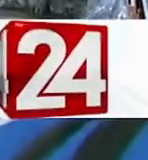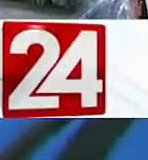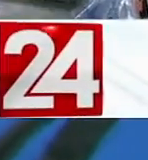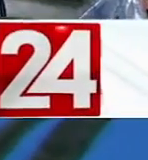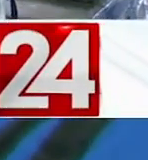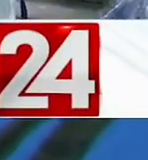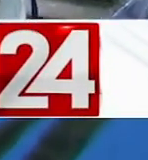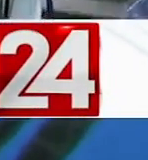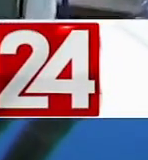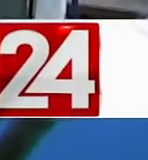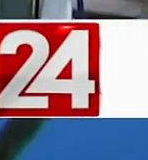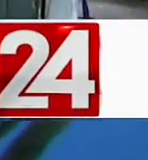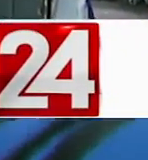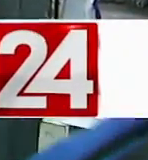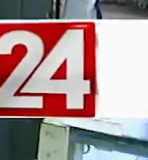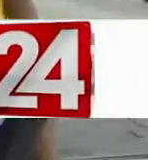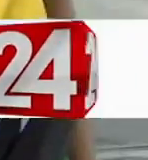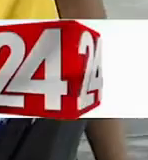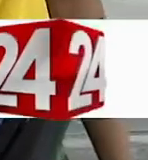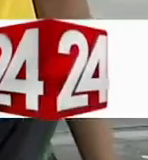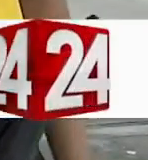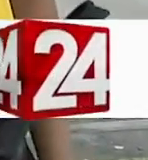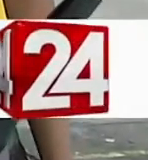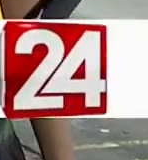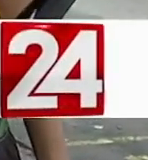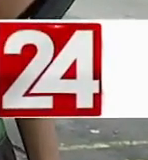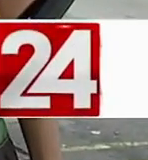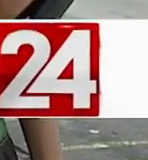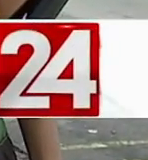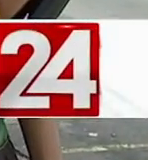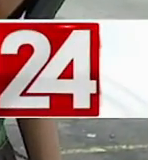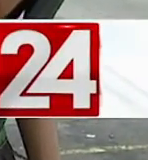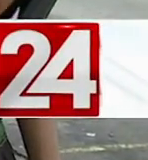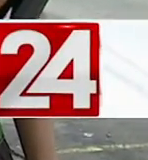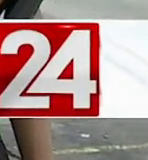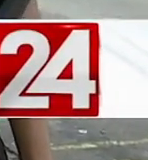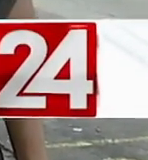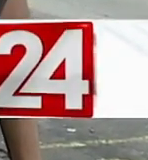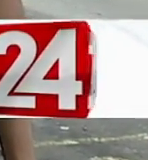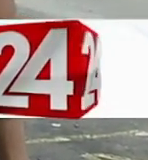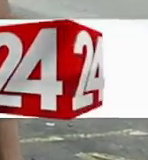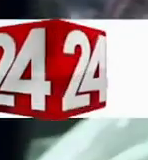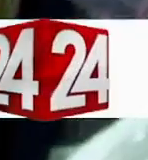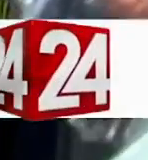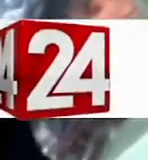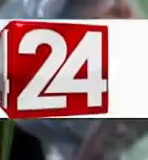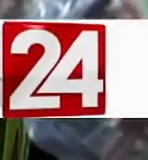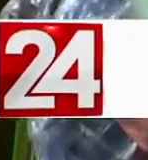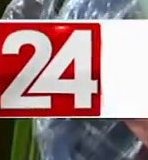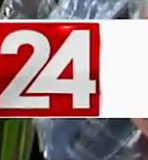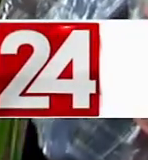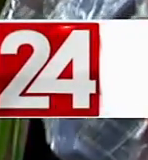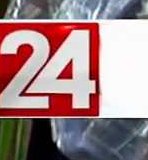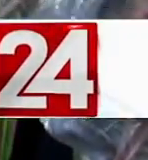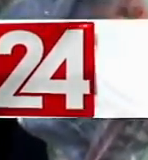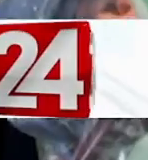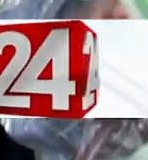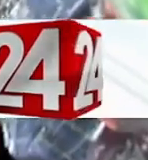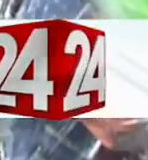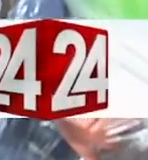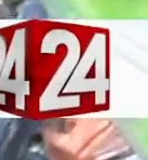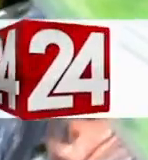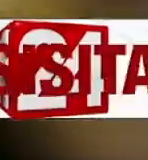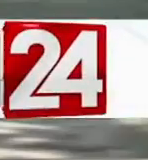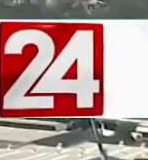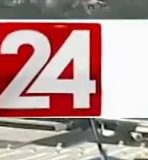Sa gitna ng pagtaas ng kaso ng COVID-19 sa Metro Manila, mga hindi nakasuot ng face mask,